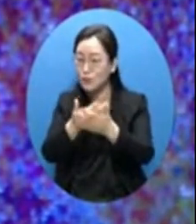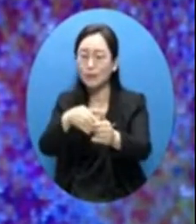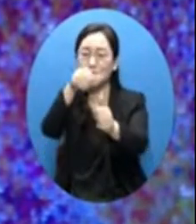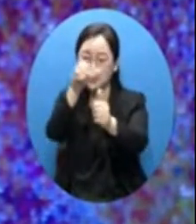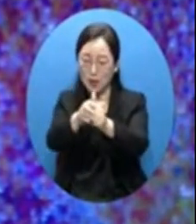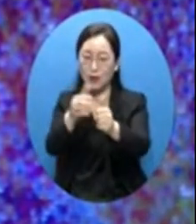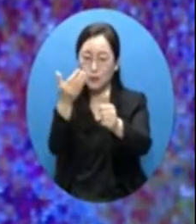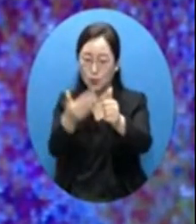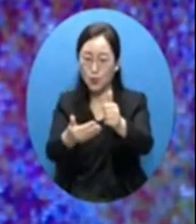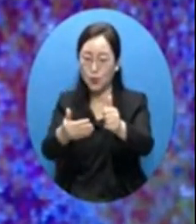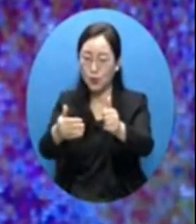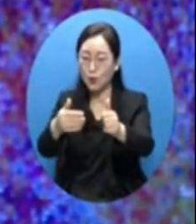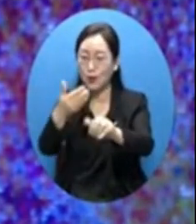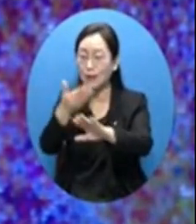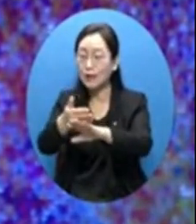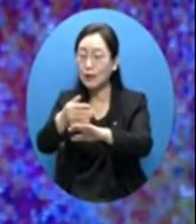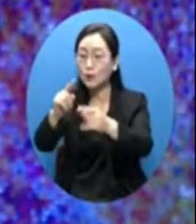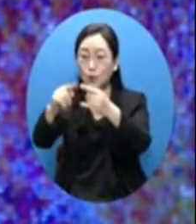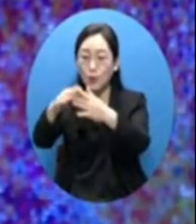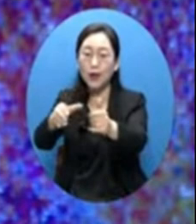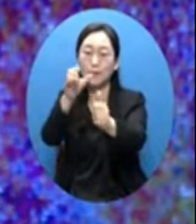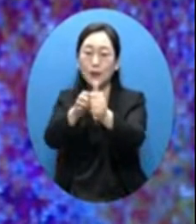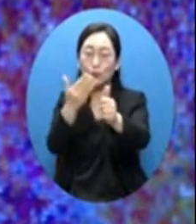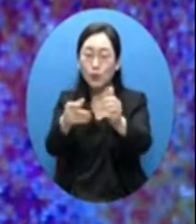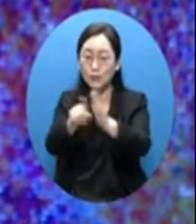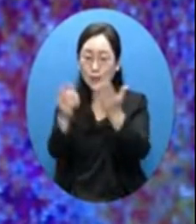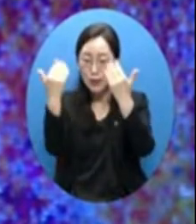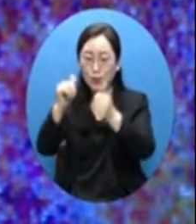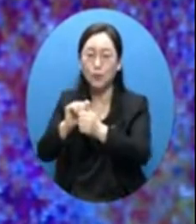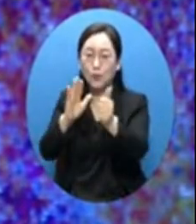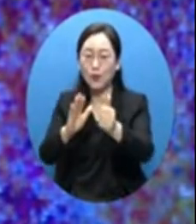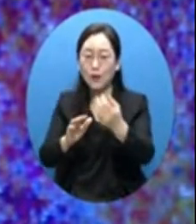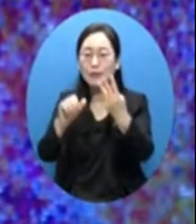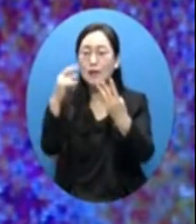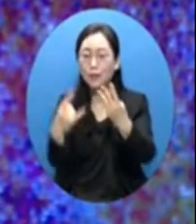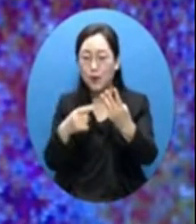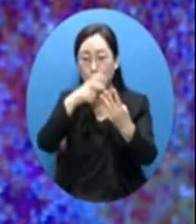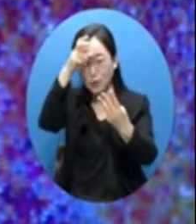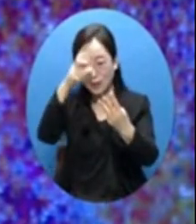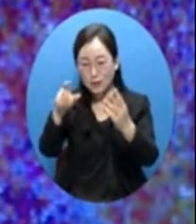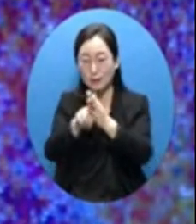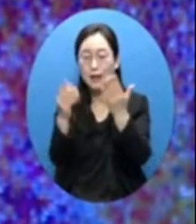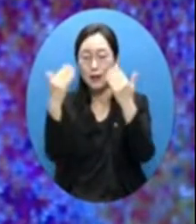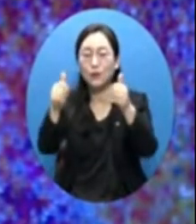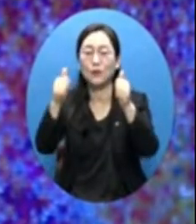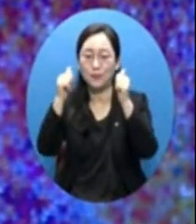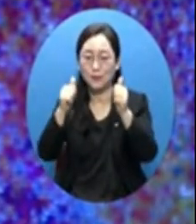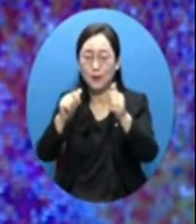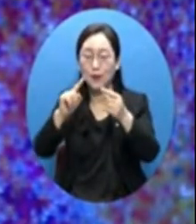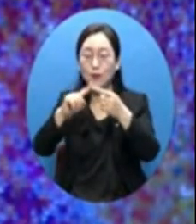맡기고 그리고 또 신학교에 보내서 평양신학교 3회 졸업생이 돼서 교회를 개척했는데